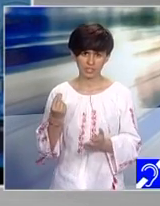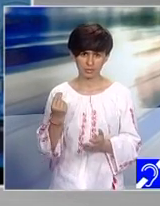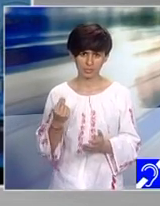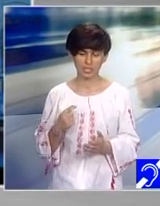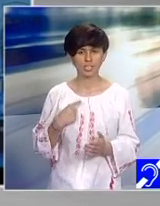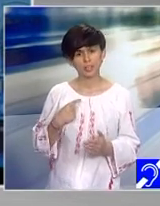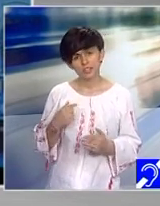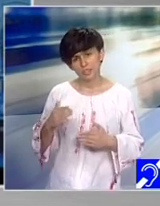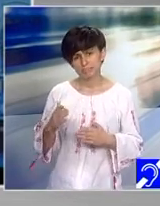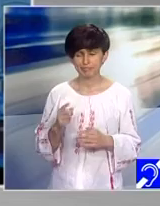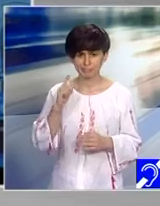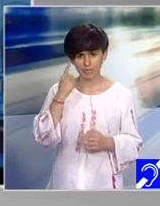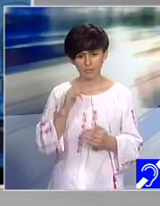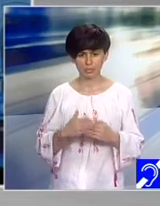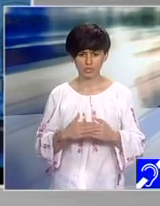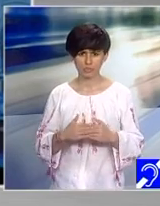sunt plătiți